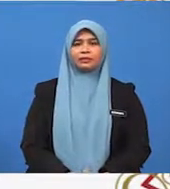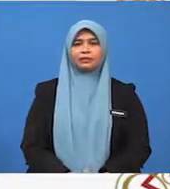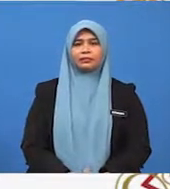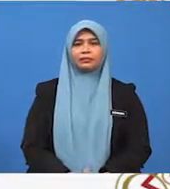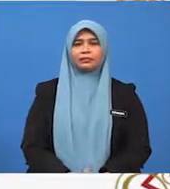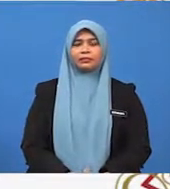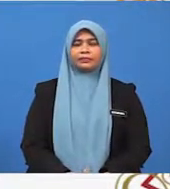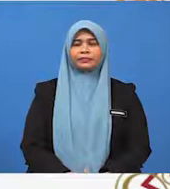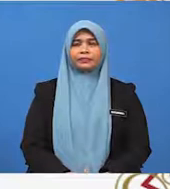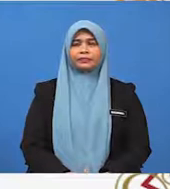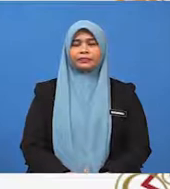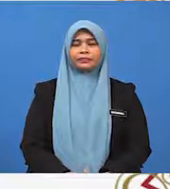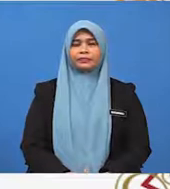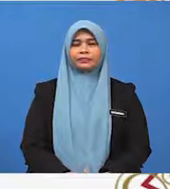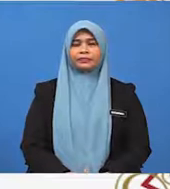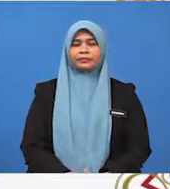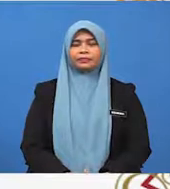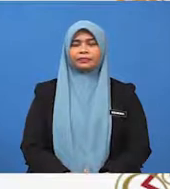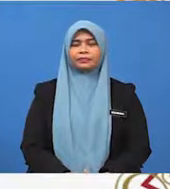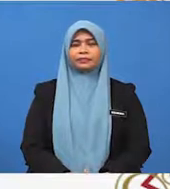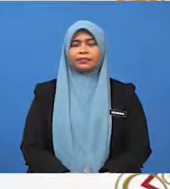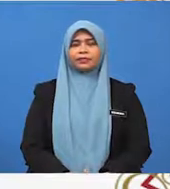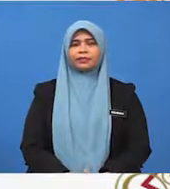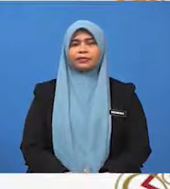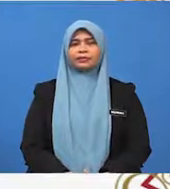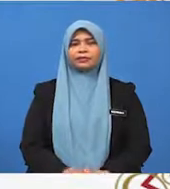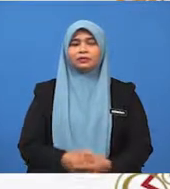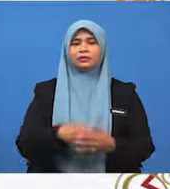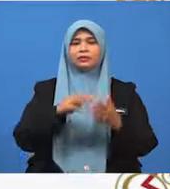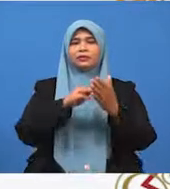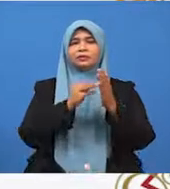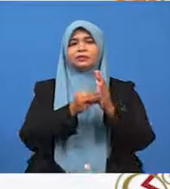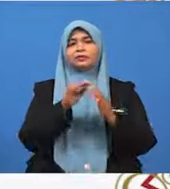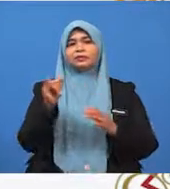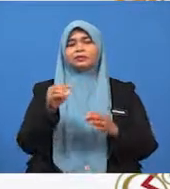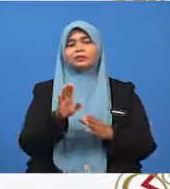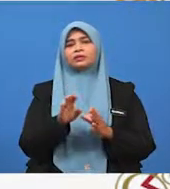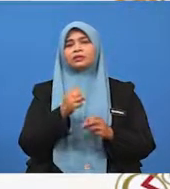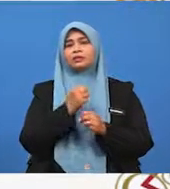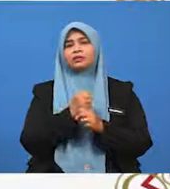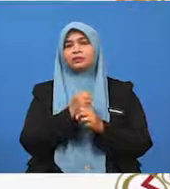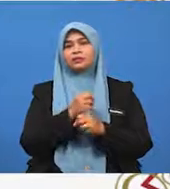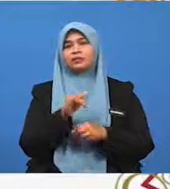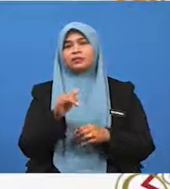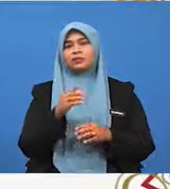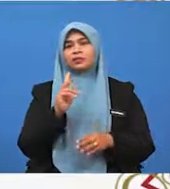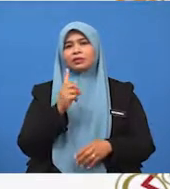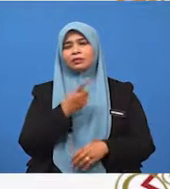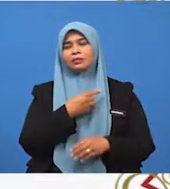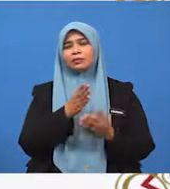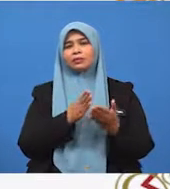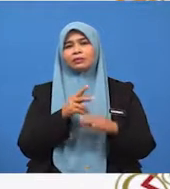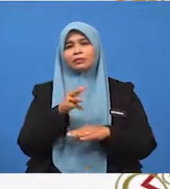menurunkan Al-Quran pada satu malam yang diberkati dan sesungguhnya kamilah yang memberi